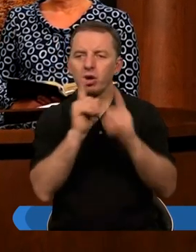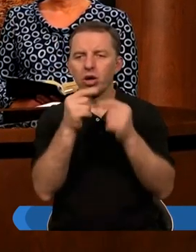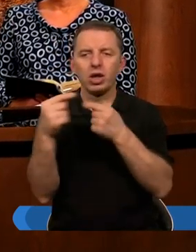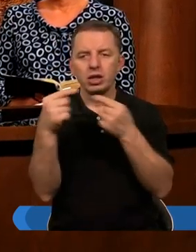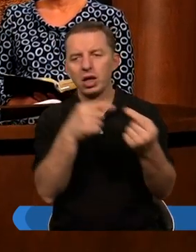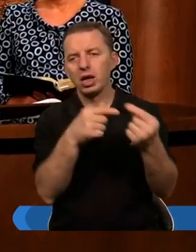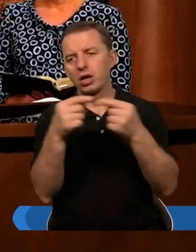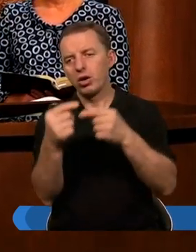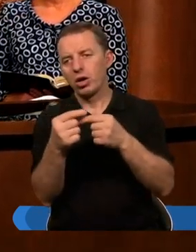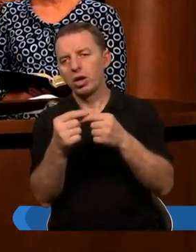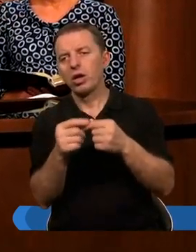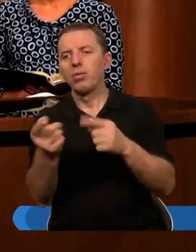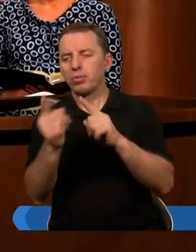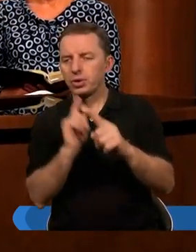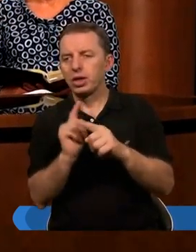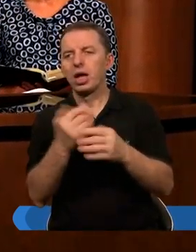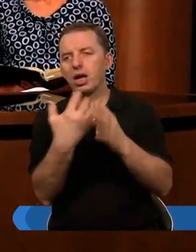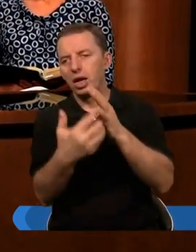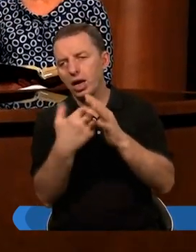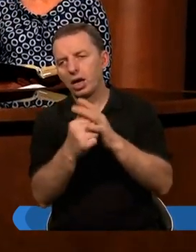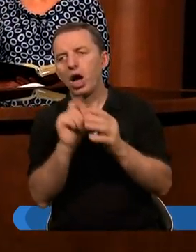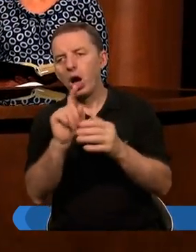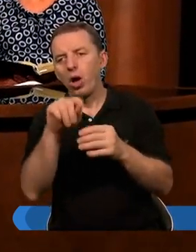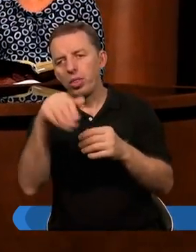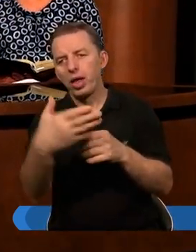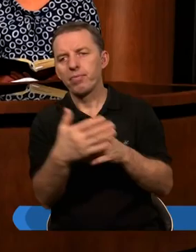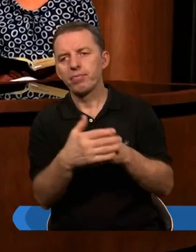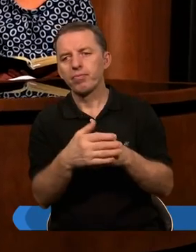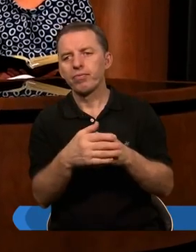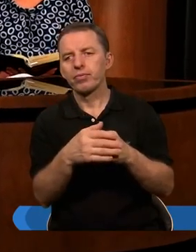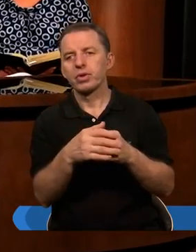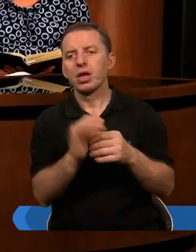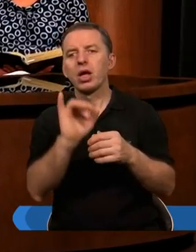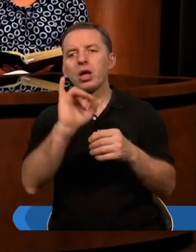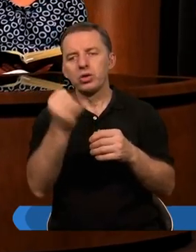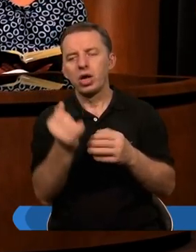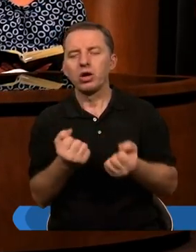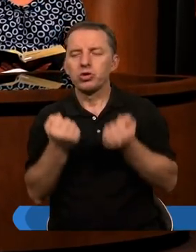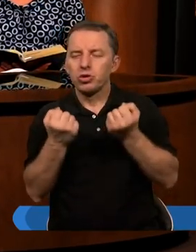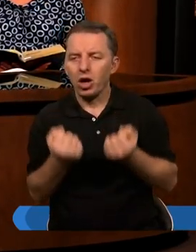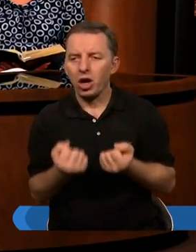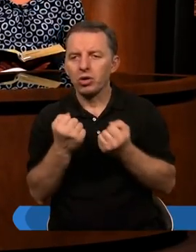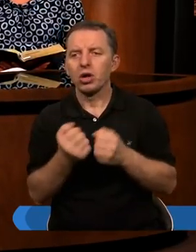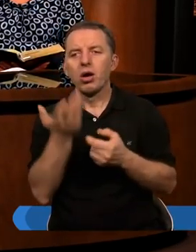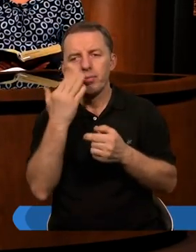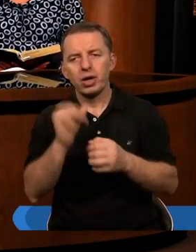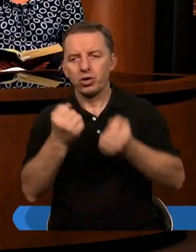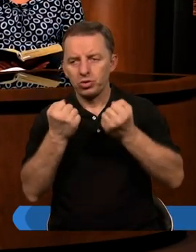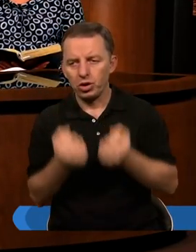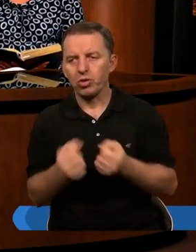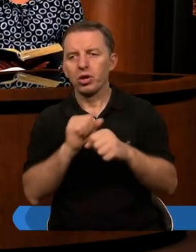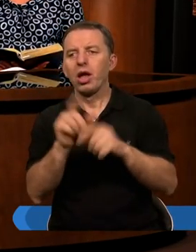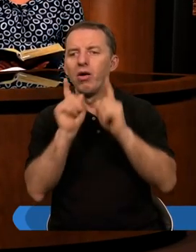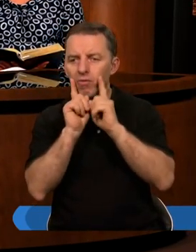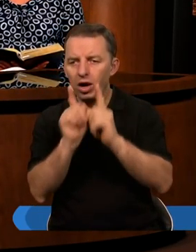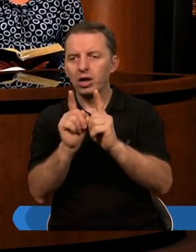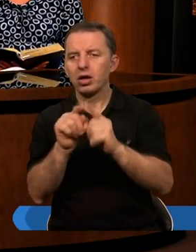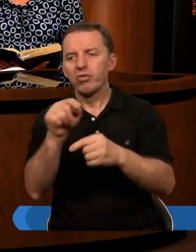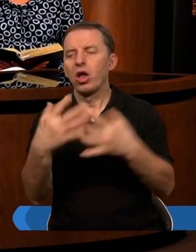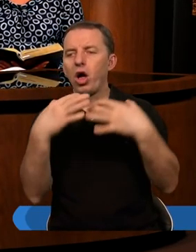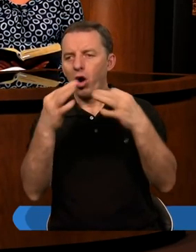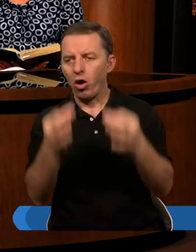dyskutowałyśmy przed nagraniem o tym, jak ciężko jest, jak bardzo ciężko jest faktycznie w